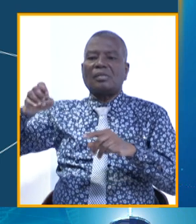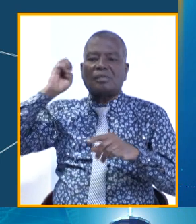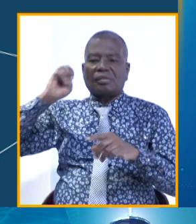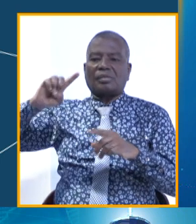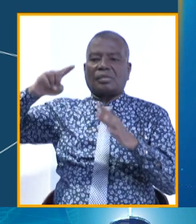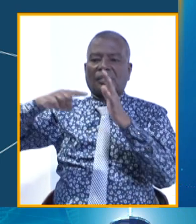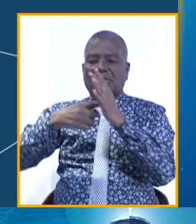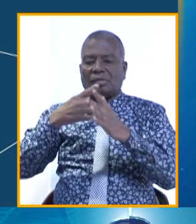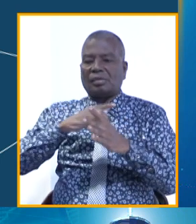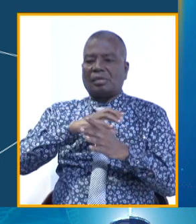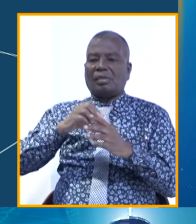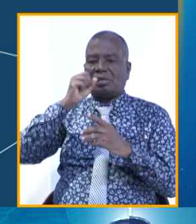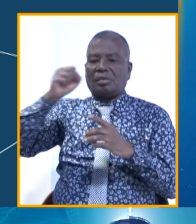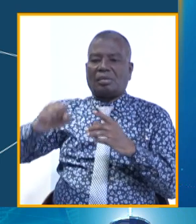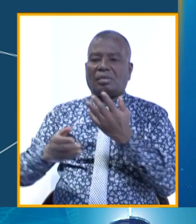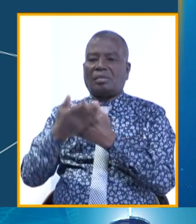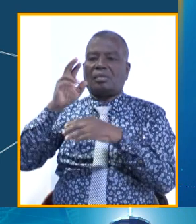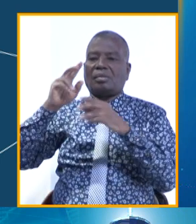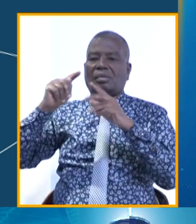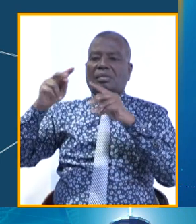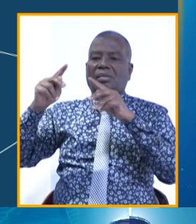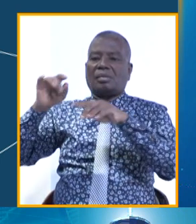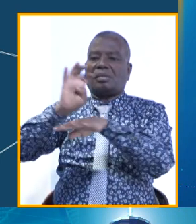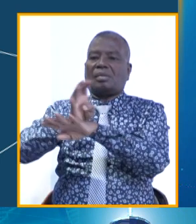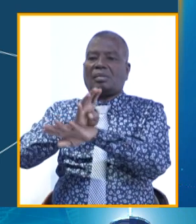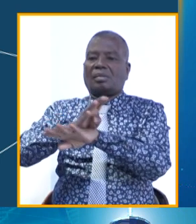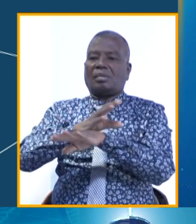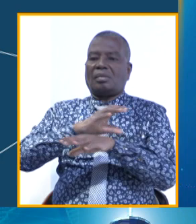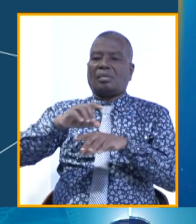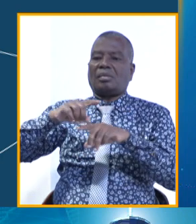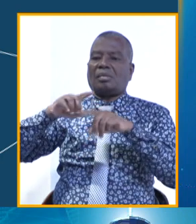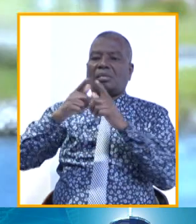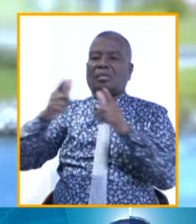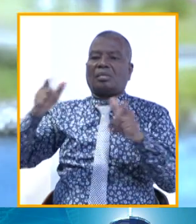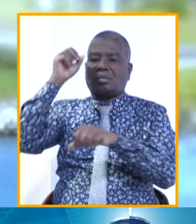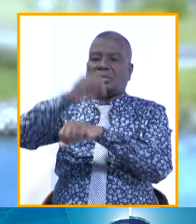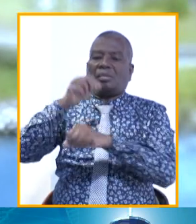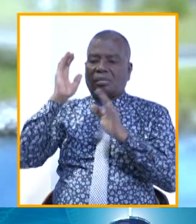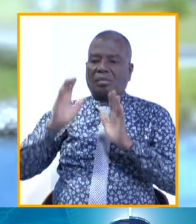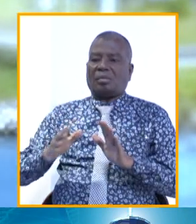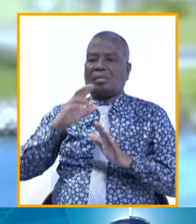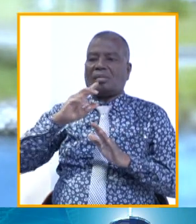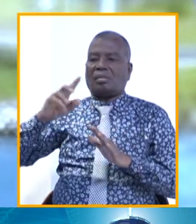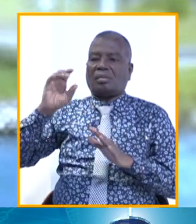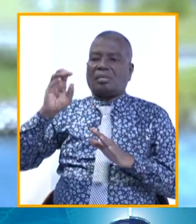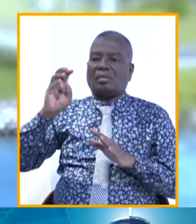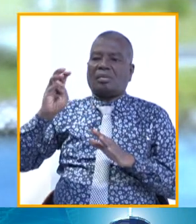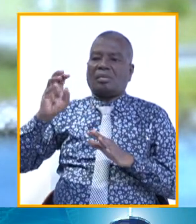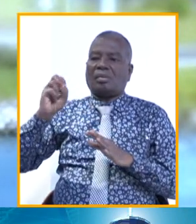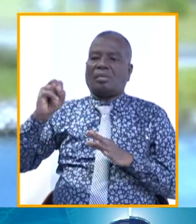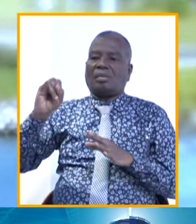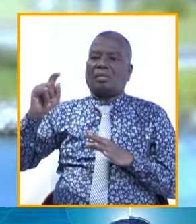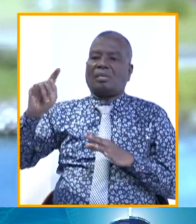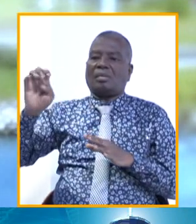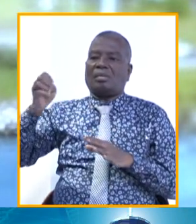par RTI Boaké. Le grand vainqueur est Succès Groupe et représente la localité de Ngata